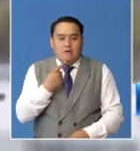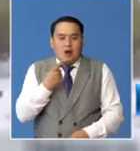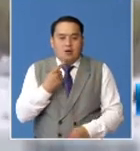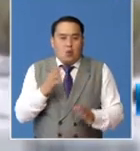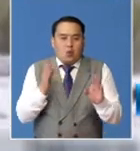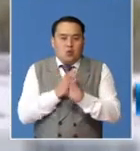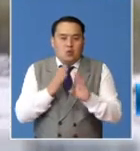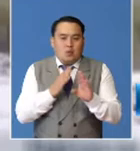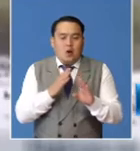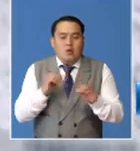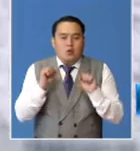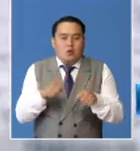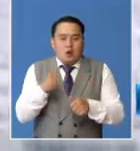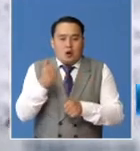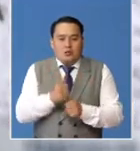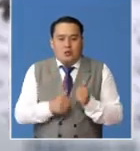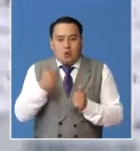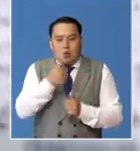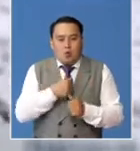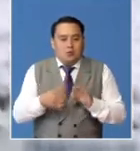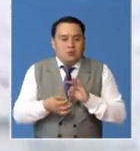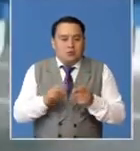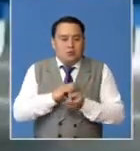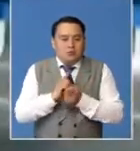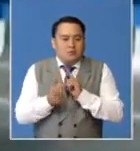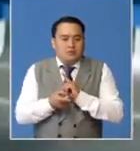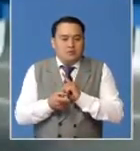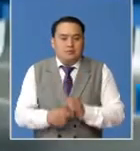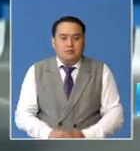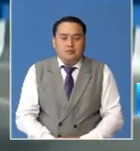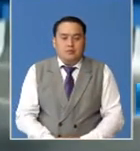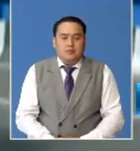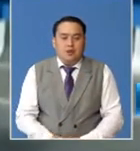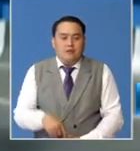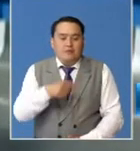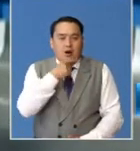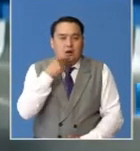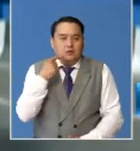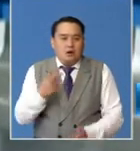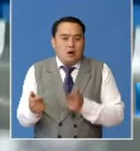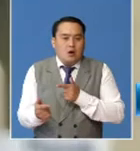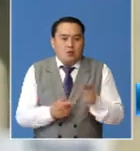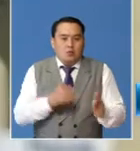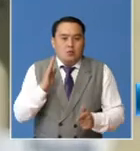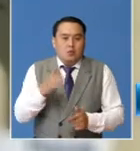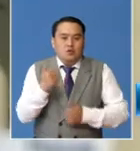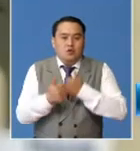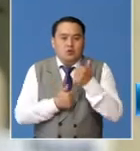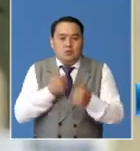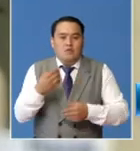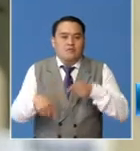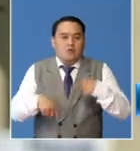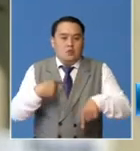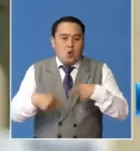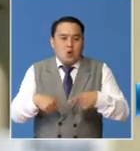аномалия, но то, что погода год от года становится другой, очевидно. В Ростове-на-Дону основательно готовятся к предстоящему чемпионату мира по